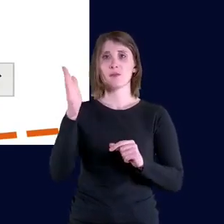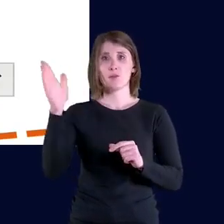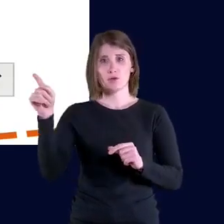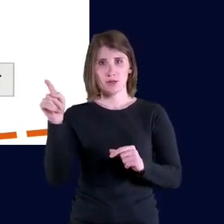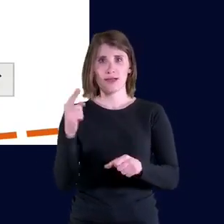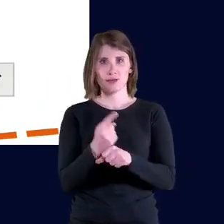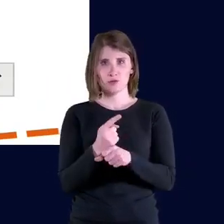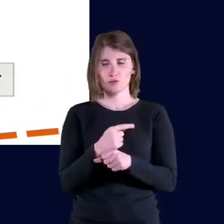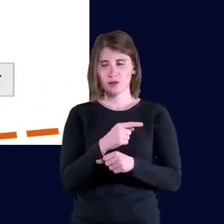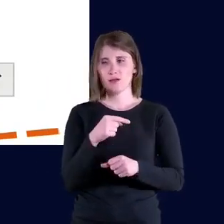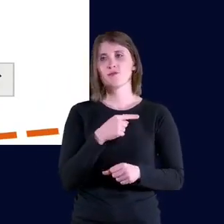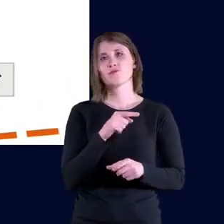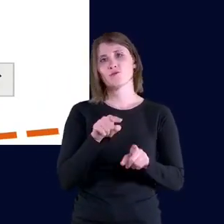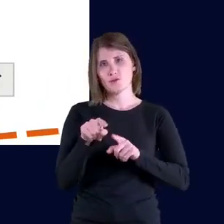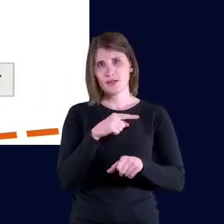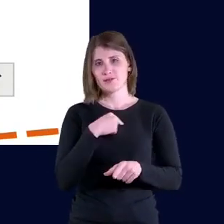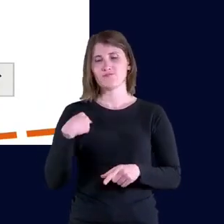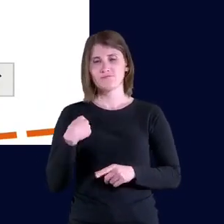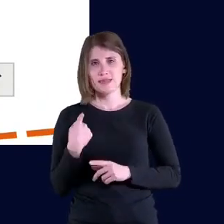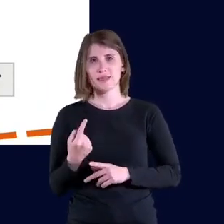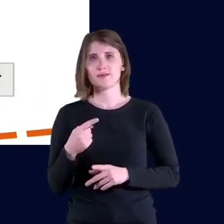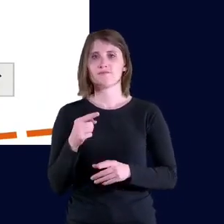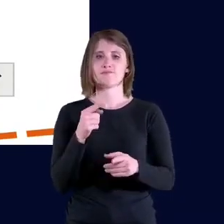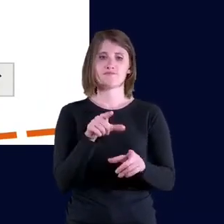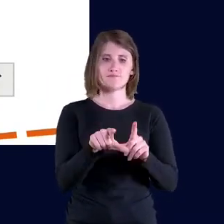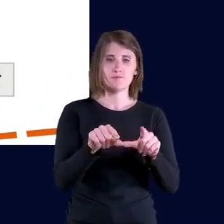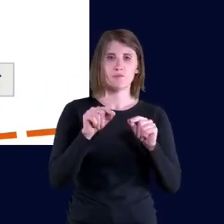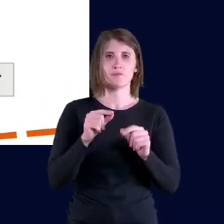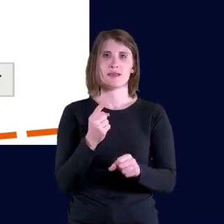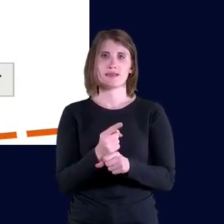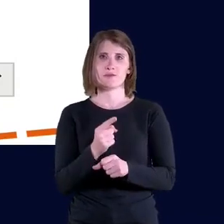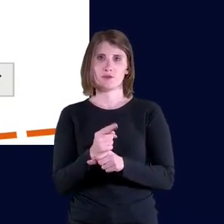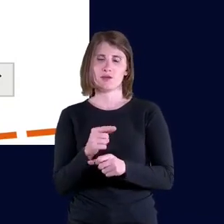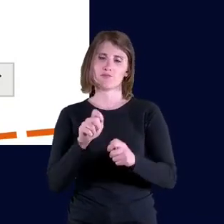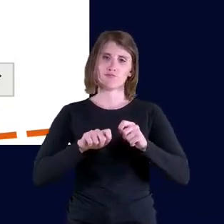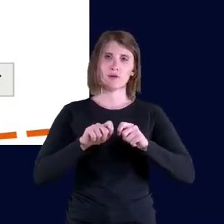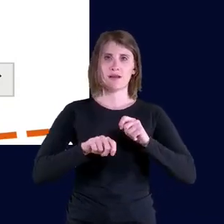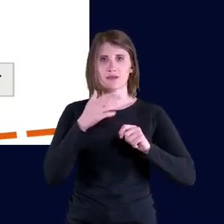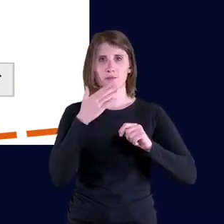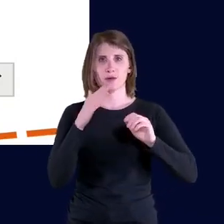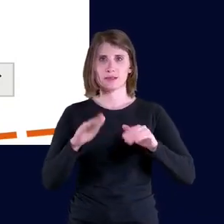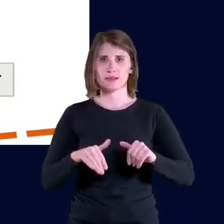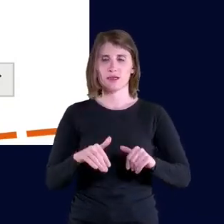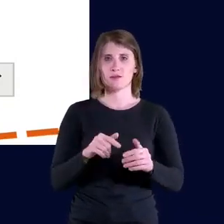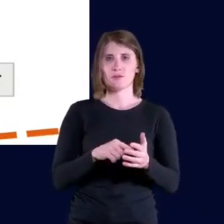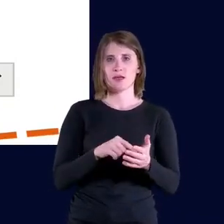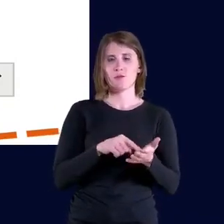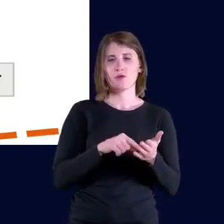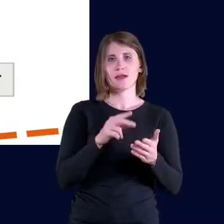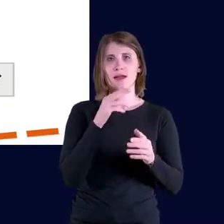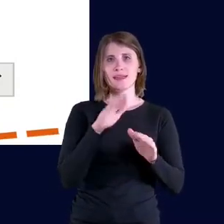ustalenie właśnie na jakich zasadach bądź na której licencji Creative commons